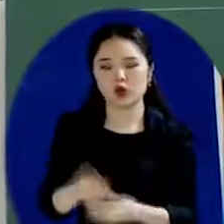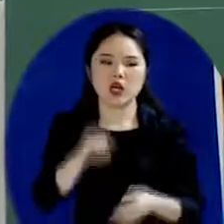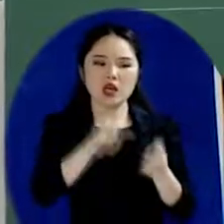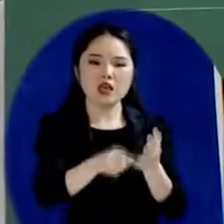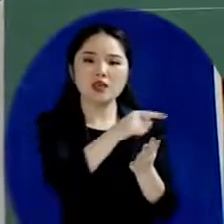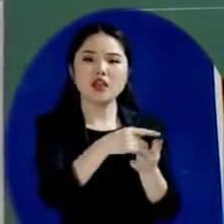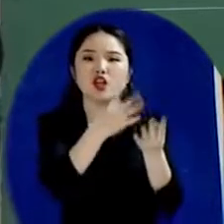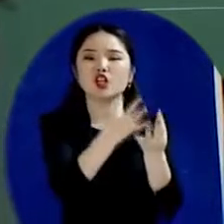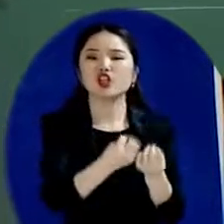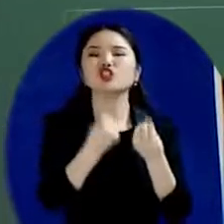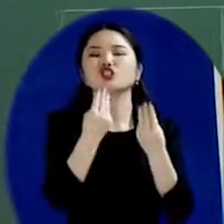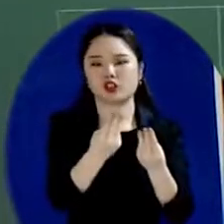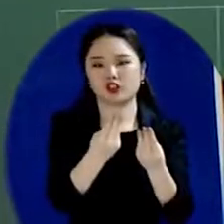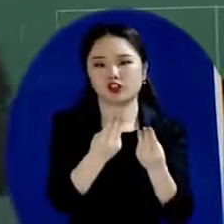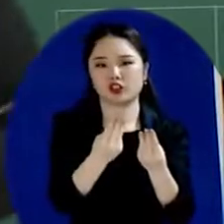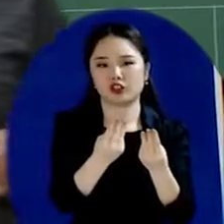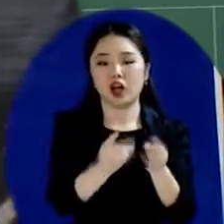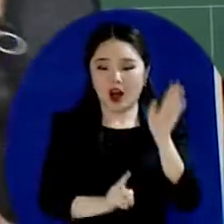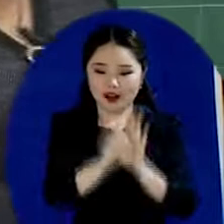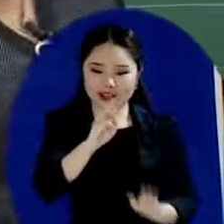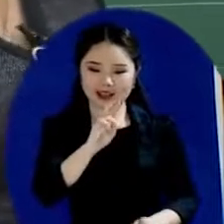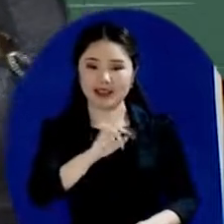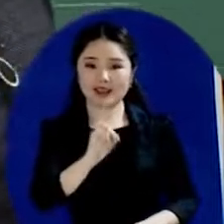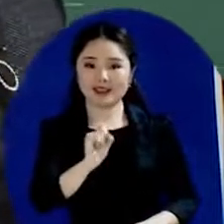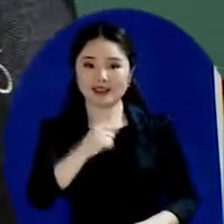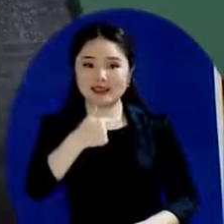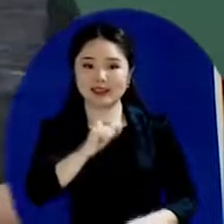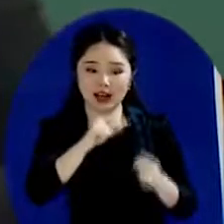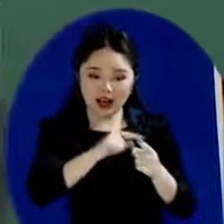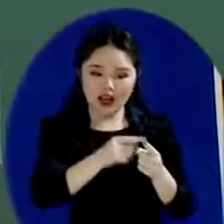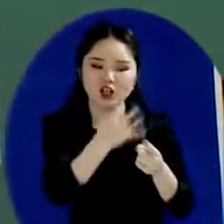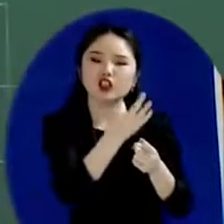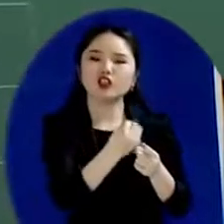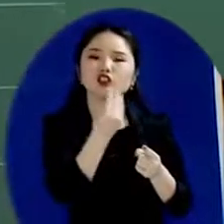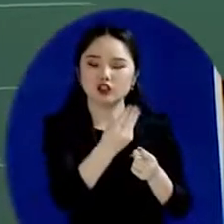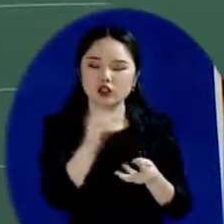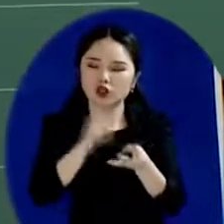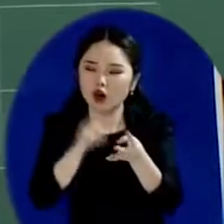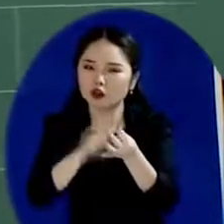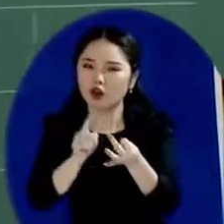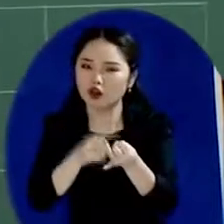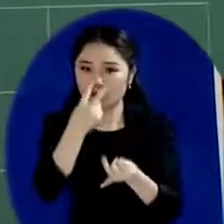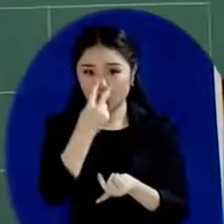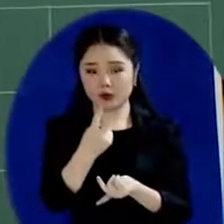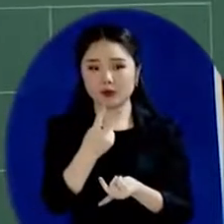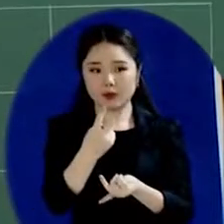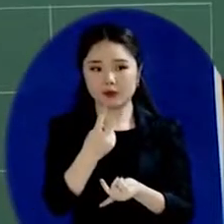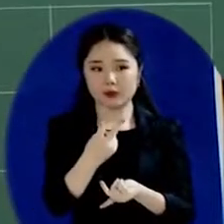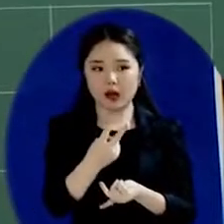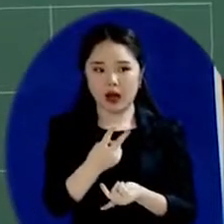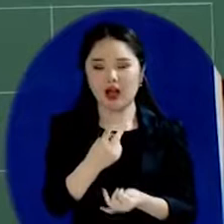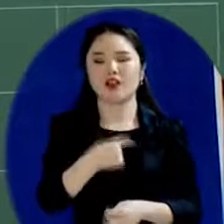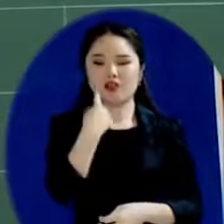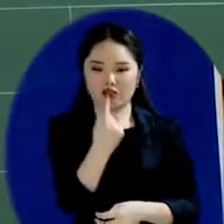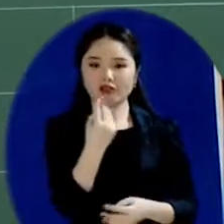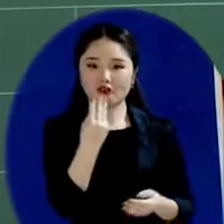хідэн ширхэг байгааг тоолъё гэв. За эхлээд янзах хід байна уу? Тоолоорой гэсэн байна. За зураг дээр янзах нэг ширхэг байгаа юм